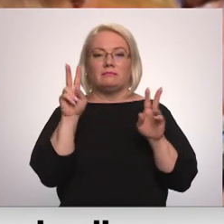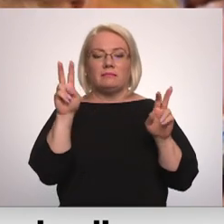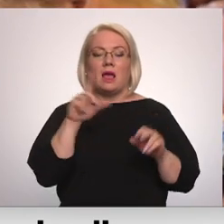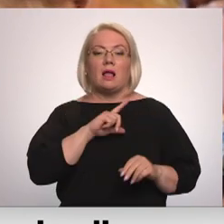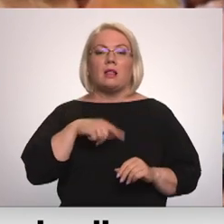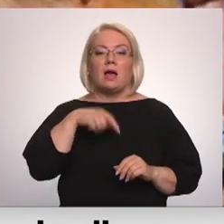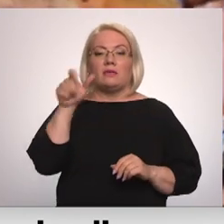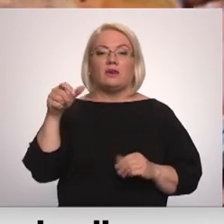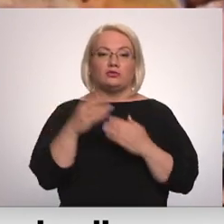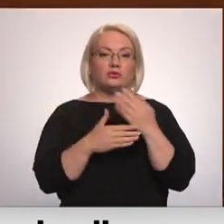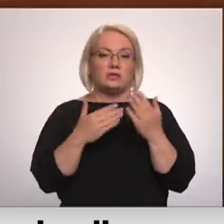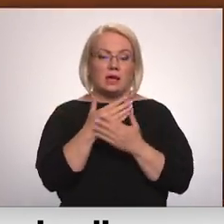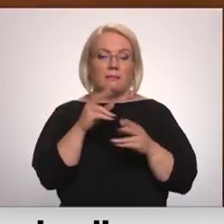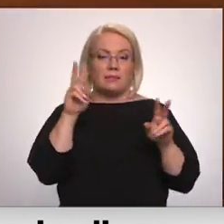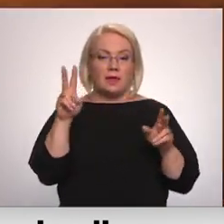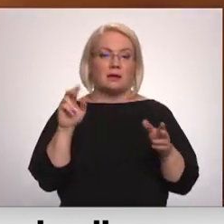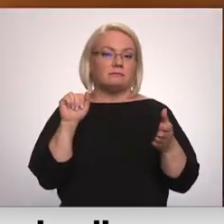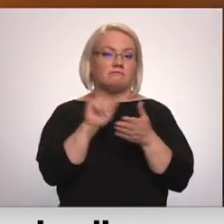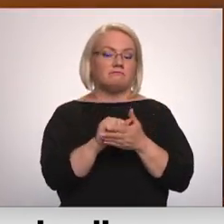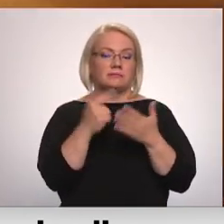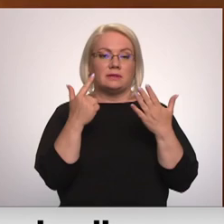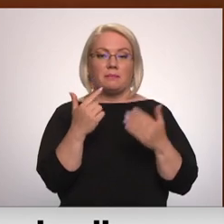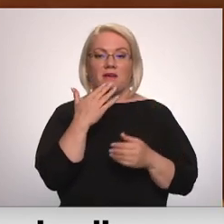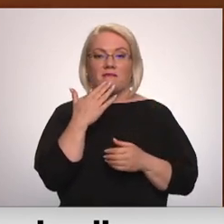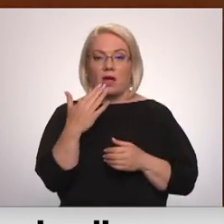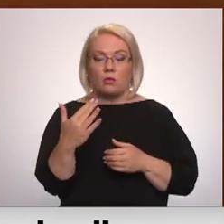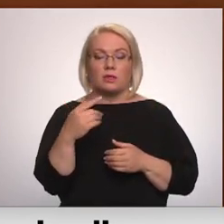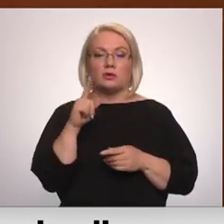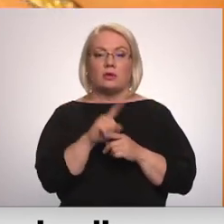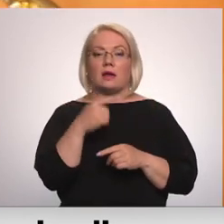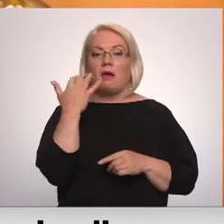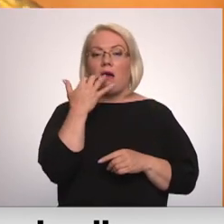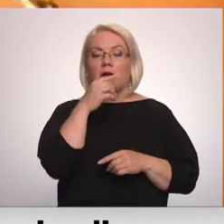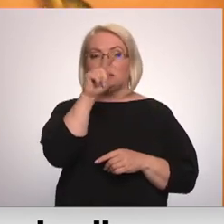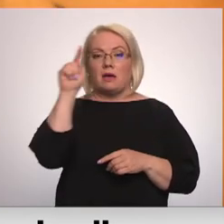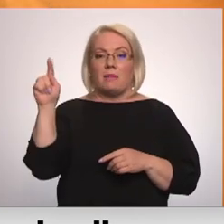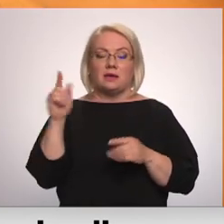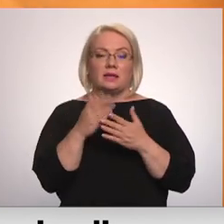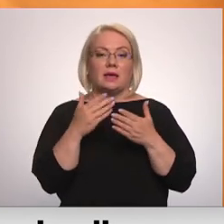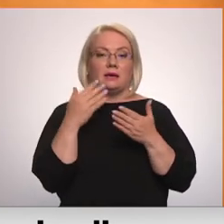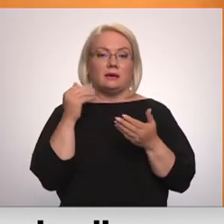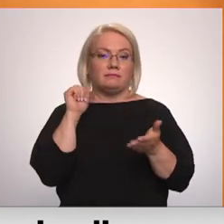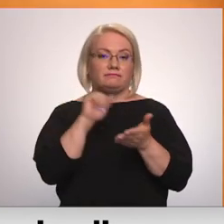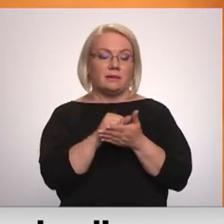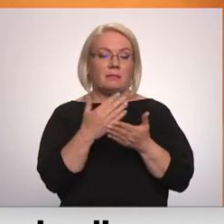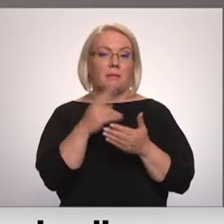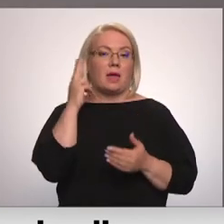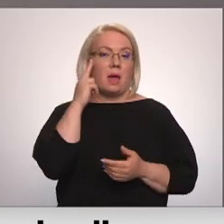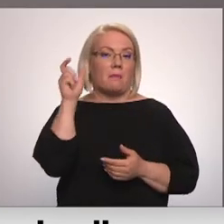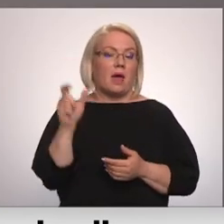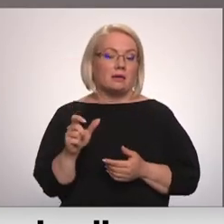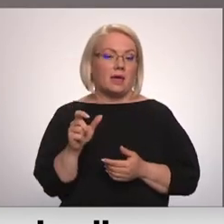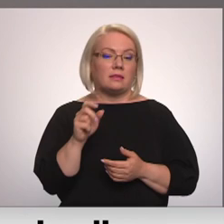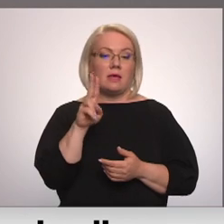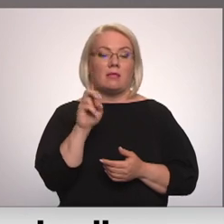izdota 7 valodās. Grāmatas par latviešu cimdiem izdevuši arī ārzemnieki, piemēram, japāniete Sanaja Nakata.